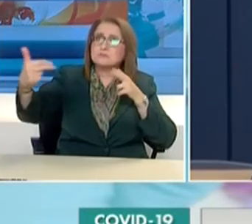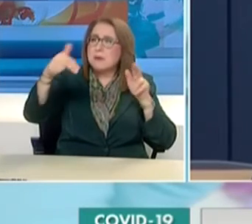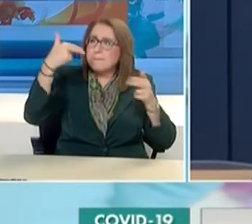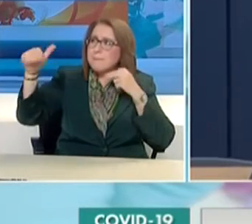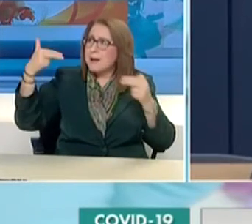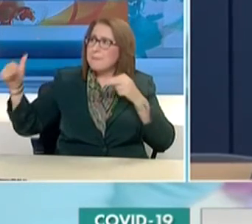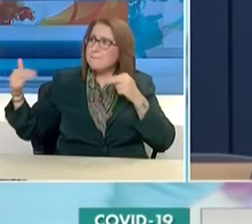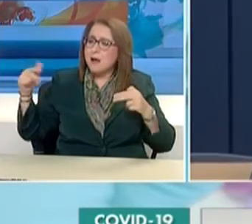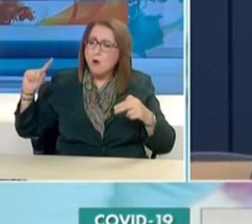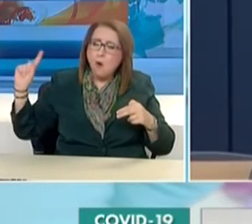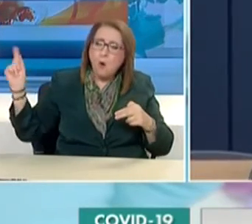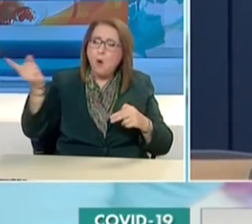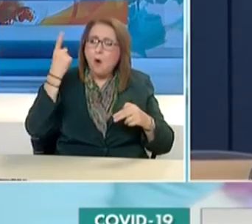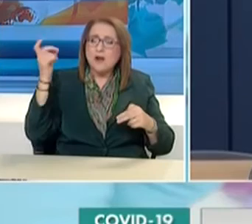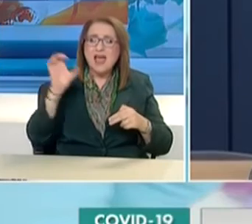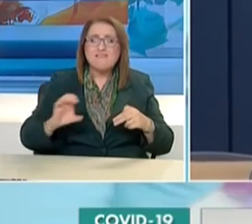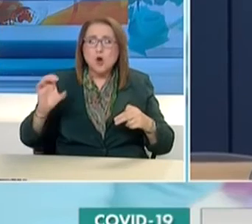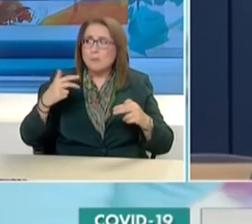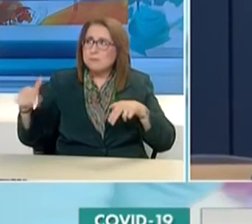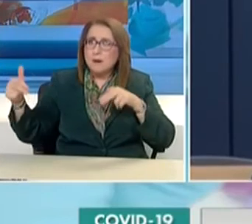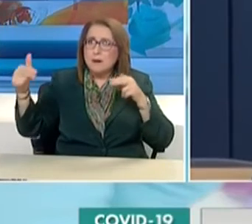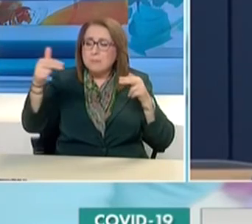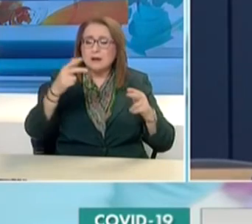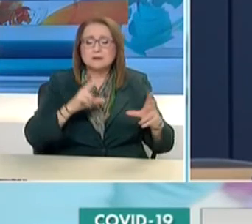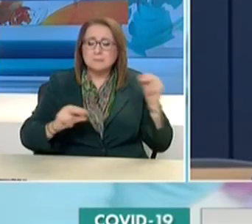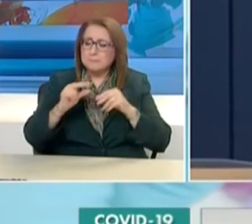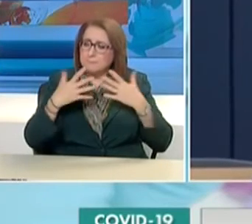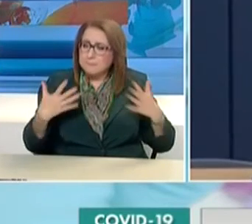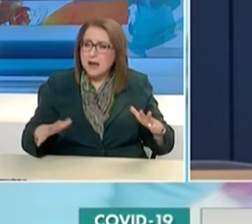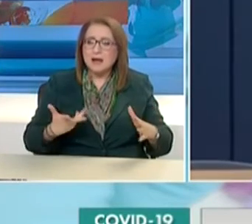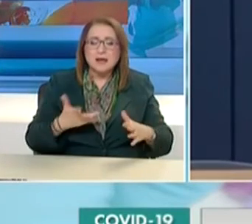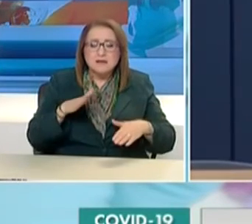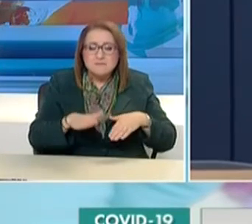επίτροπο. Βήμα-βήμα, και το βήμα-βήμα δεν είναι μέρα-μέρα.